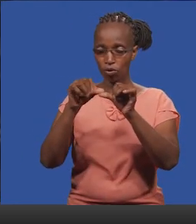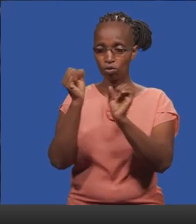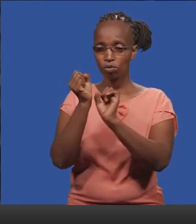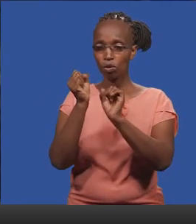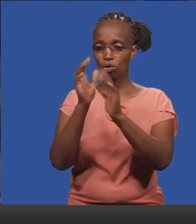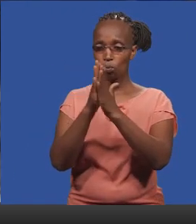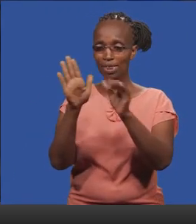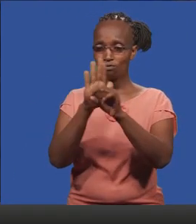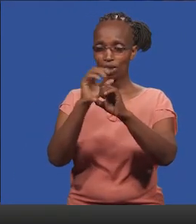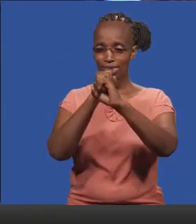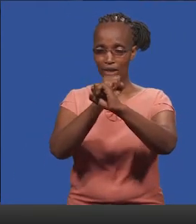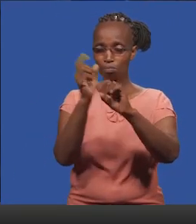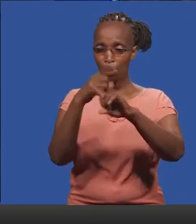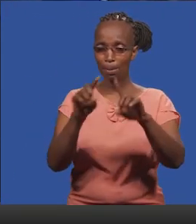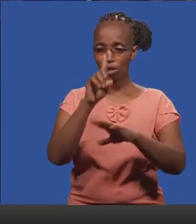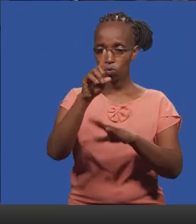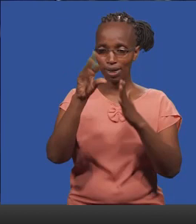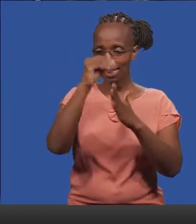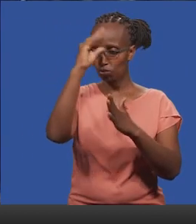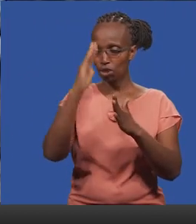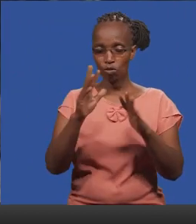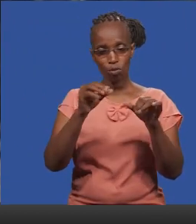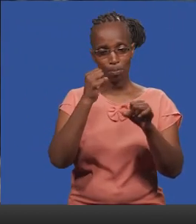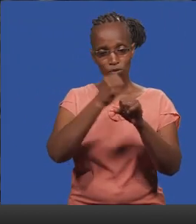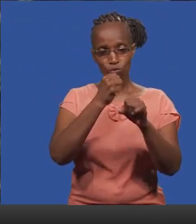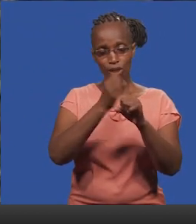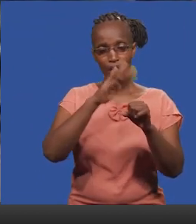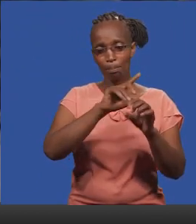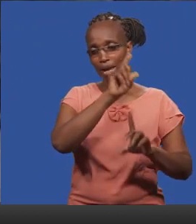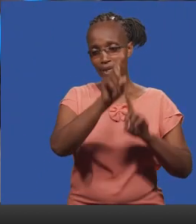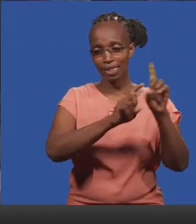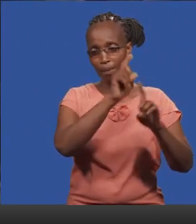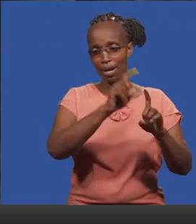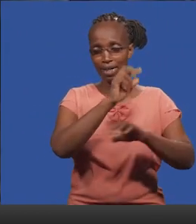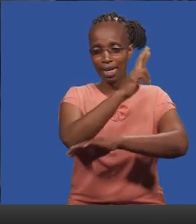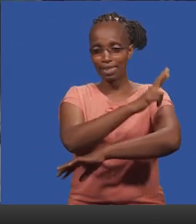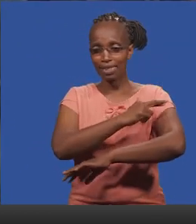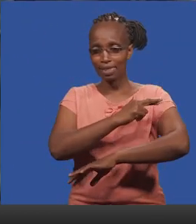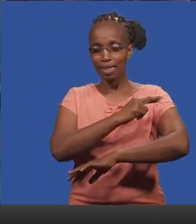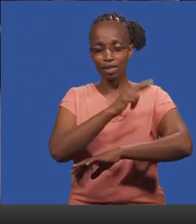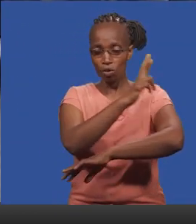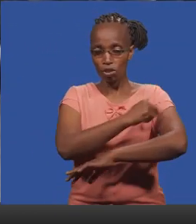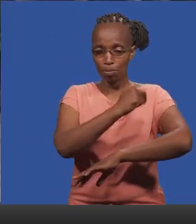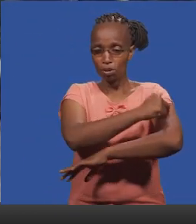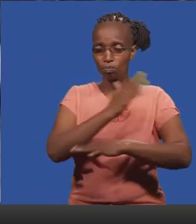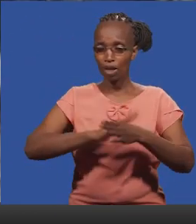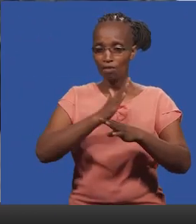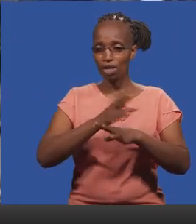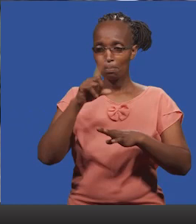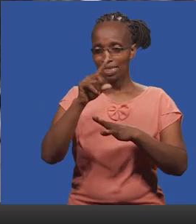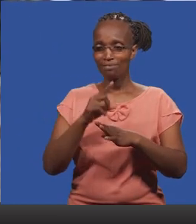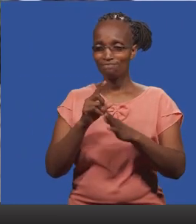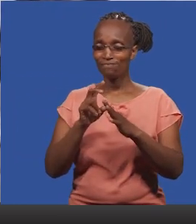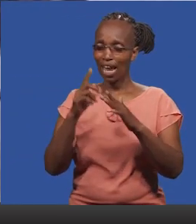uendeshaji mzuri wa mtihani huo. Hata hivyo, mwanafunzi mmoja atafanya mtihani huo hospitalini baada ya kuhusika katika ajali ya